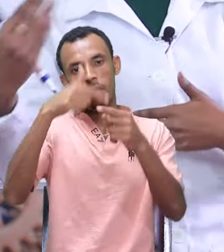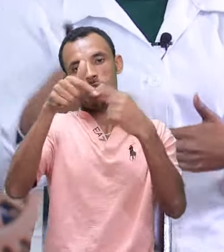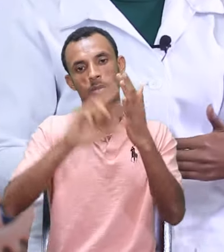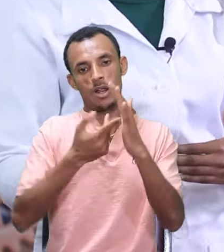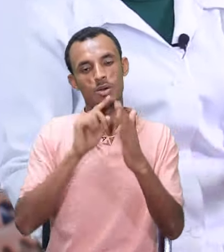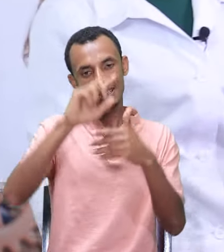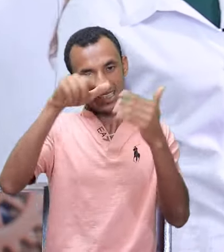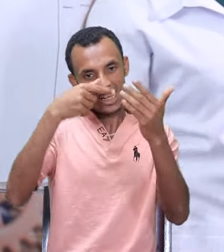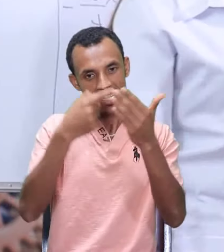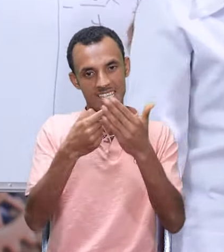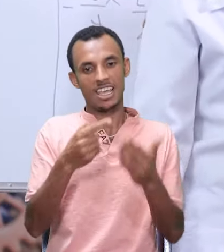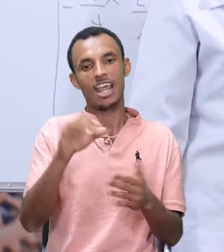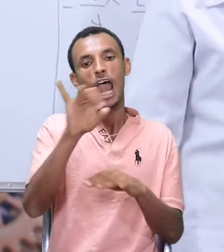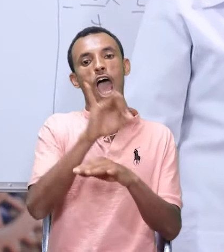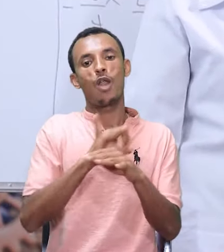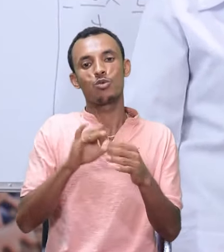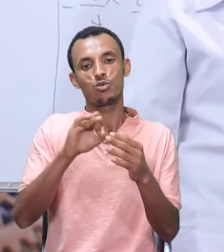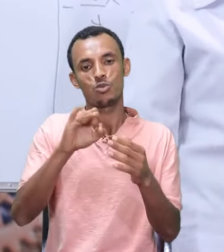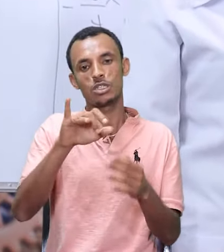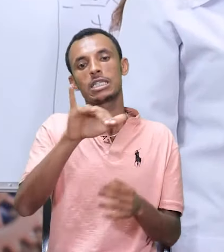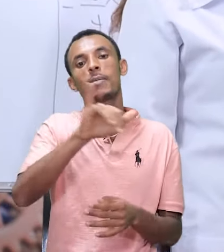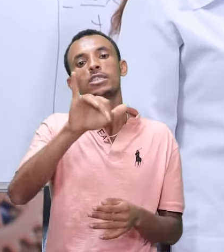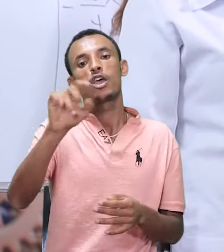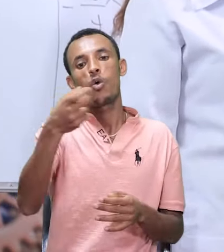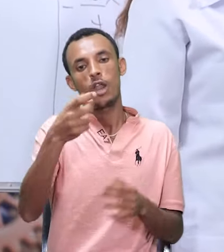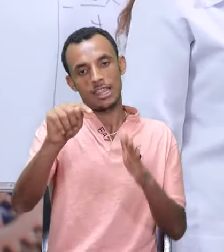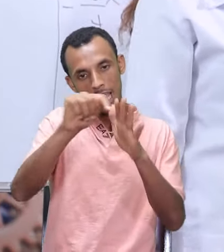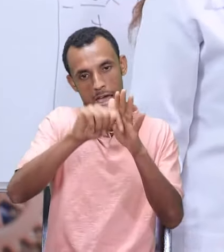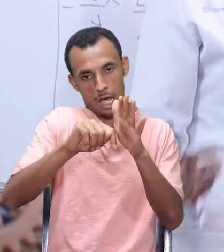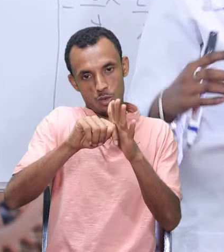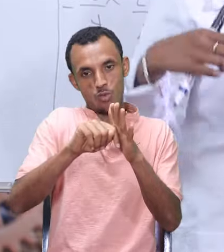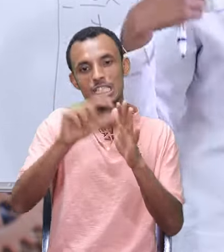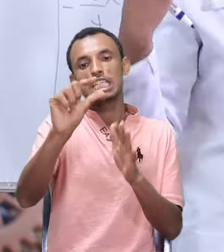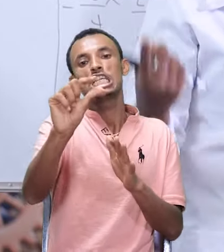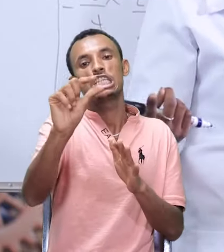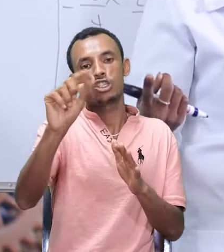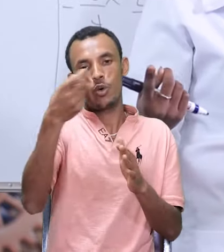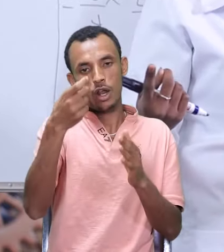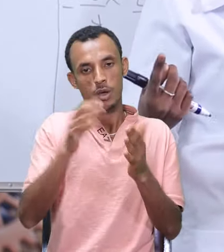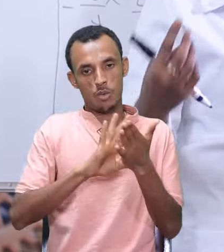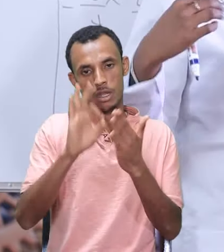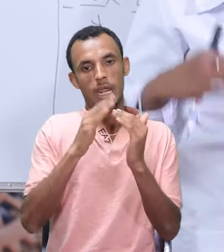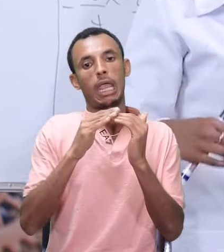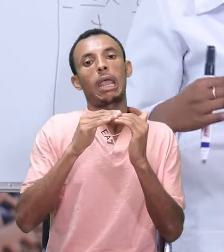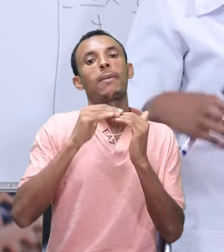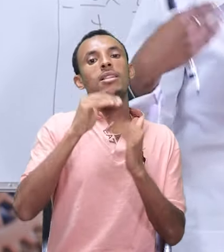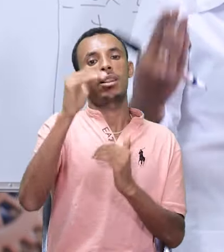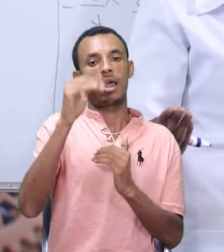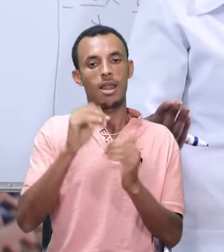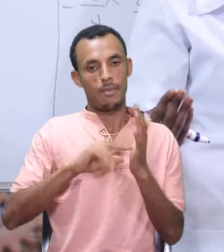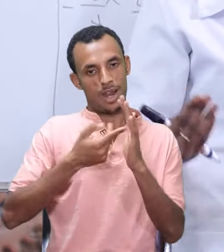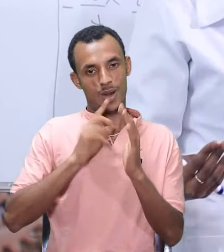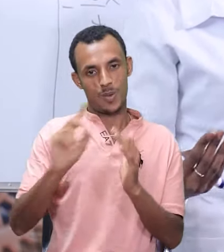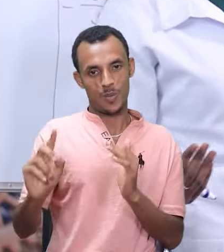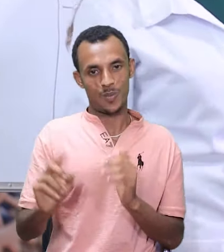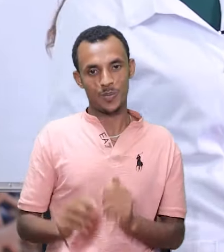ይሄዳል ስለዚህ ለአላችን ተመሳሳይ ከሆነ ታህቱ ትንሽ የሆነ ቁጥር ይበልጣል ማለት ነው ትንሽ የሆነ ቁጥር